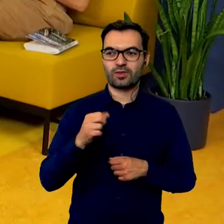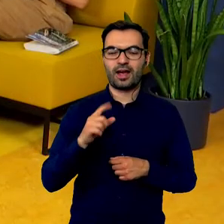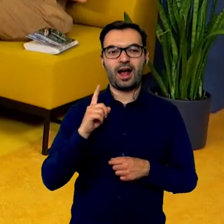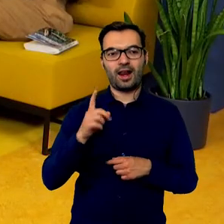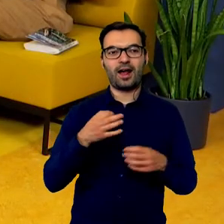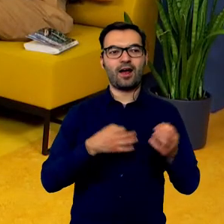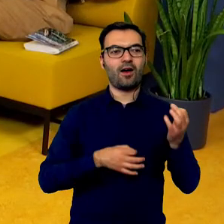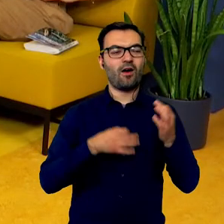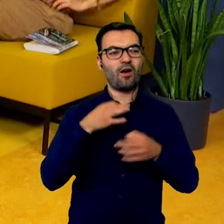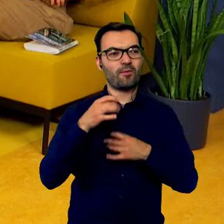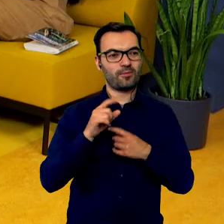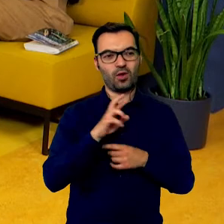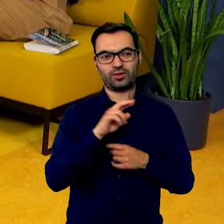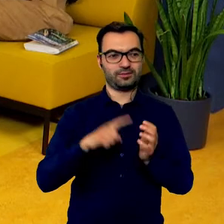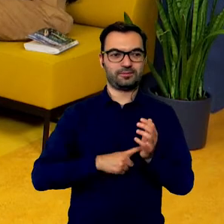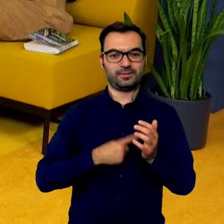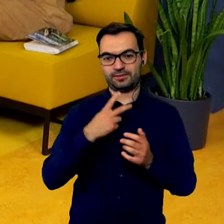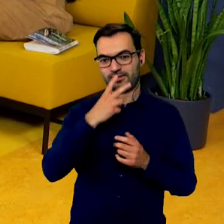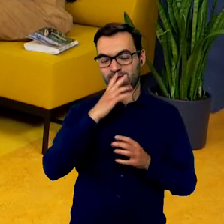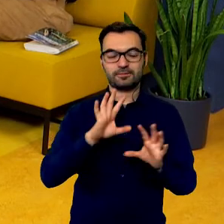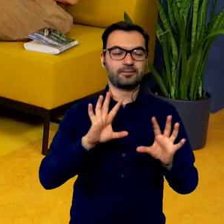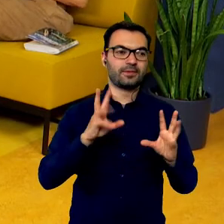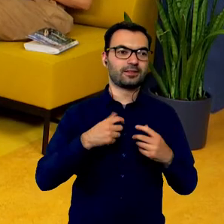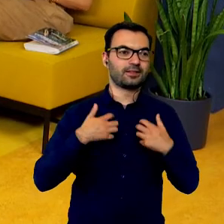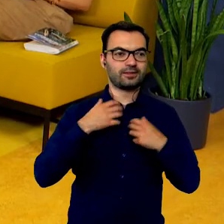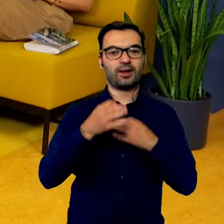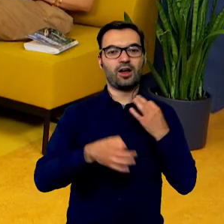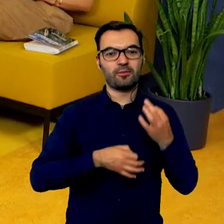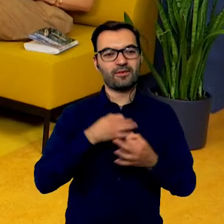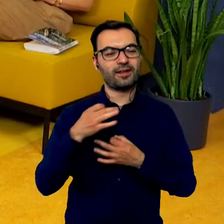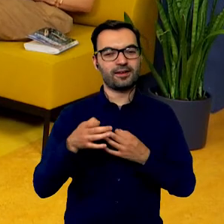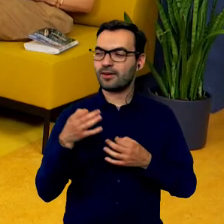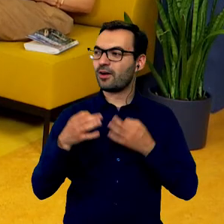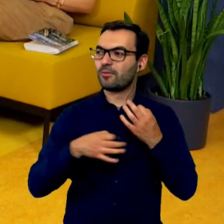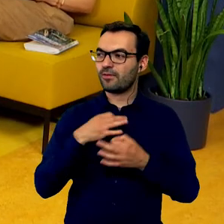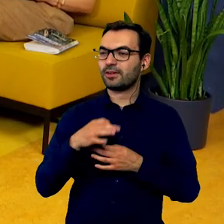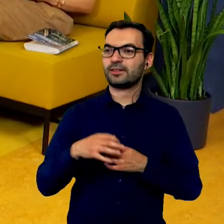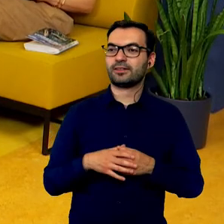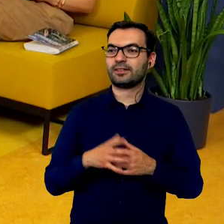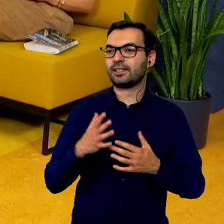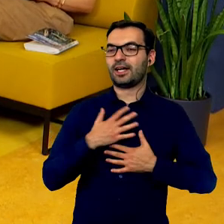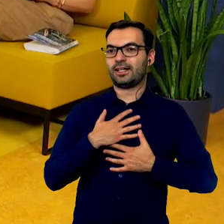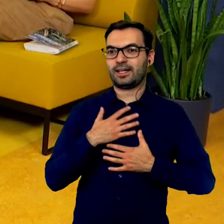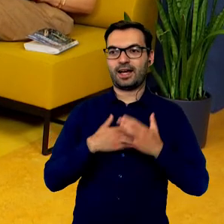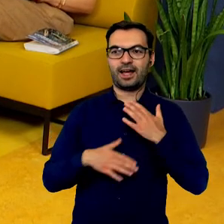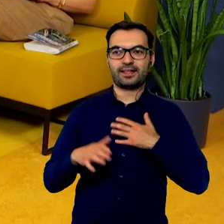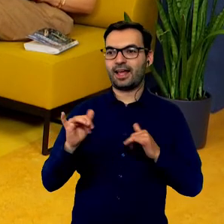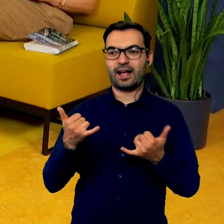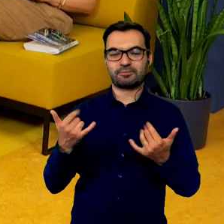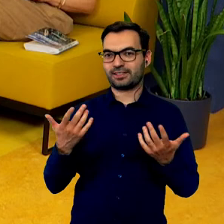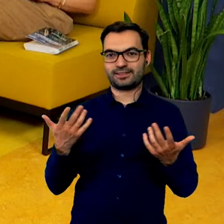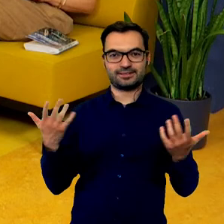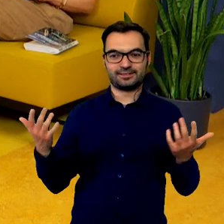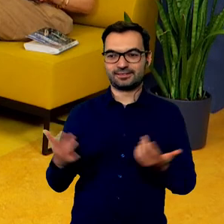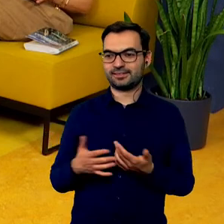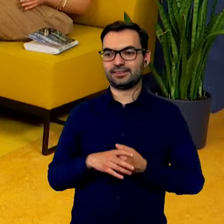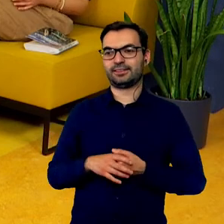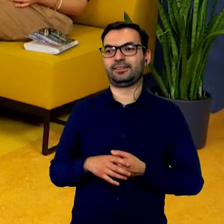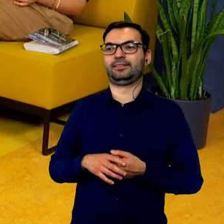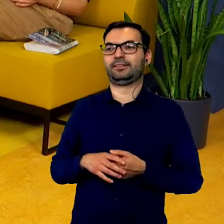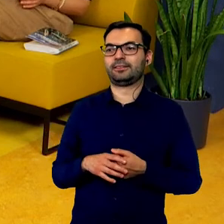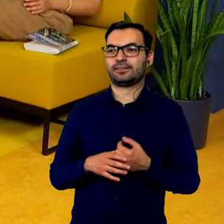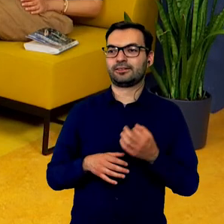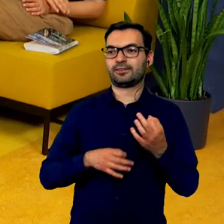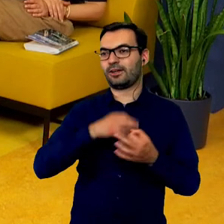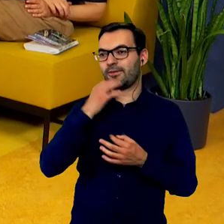ale opowiadał Piotr, bo pierwszy raz widział tak piękne zwierzę, z takim zachwytem jak co najmniej